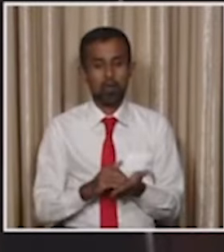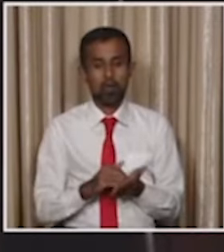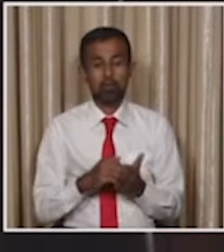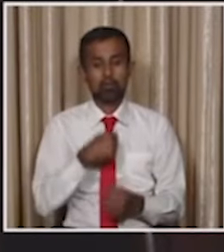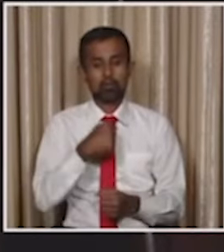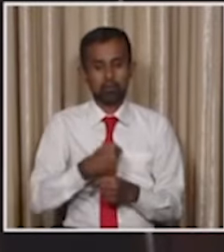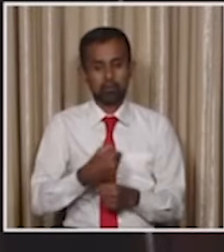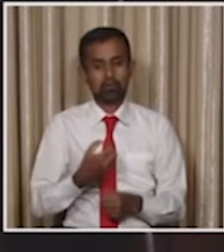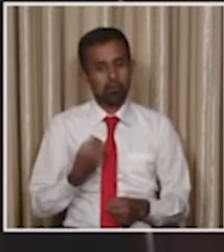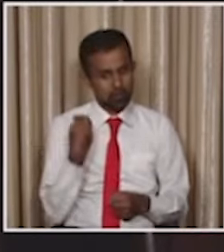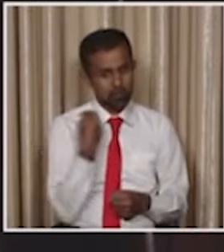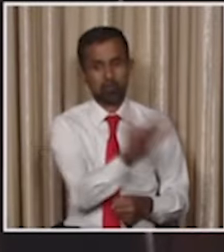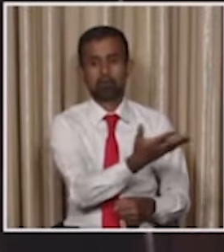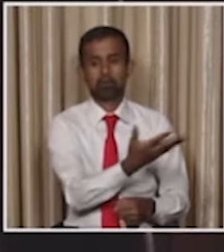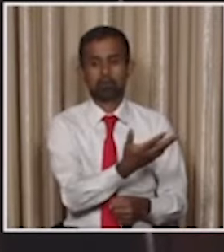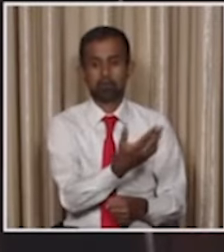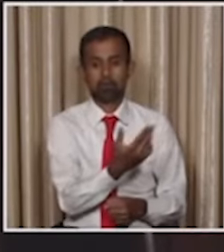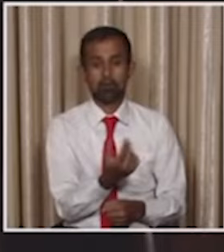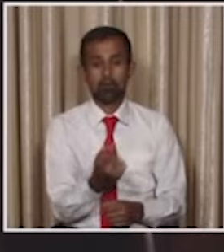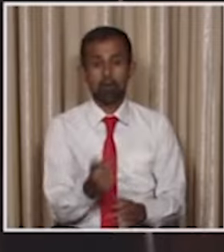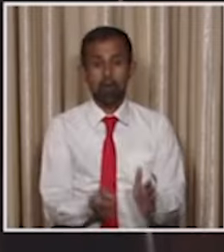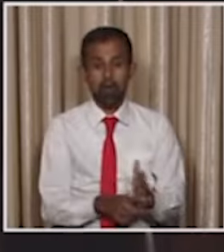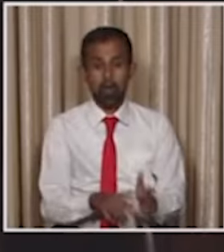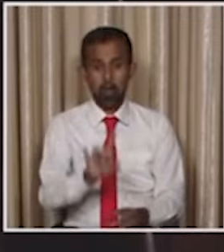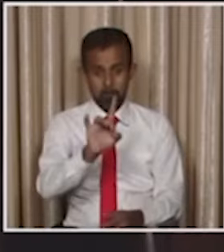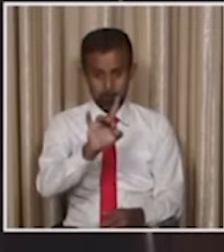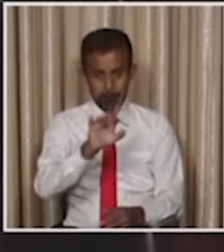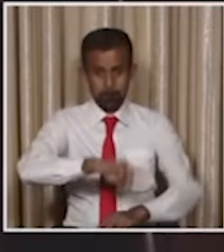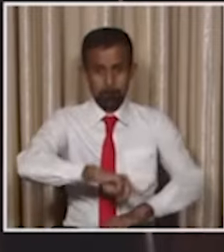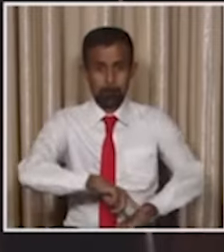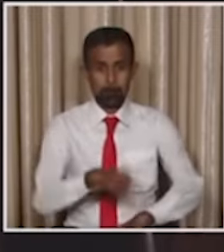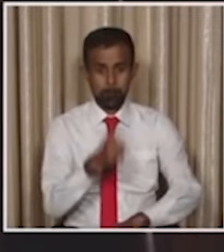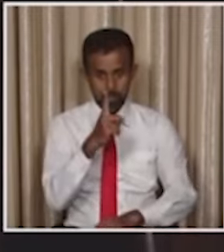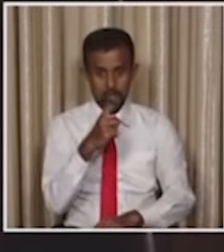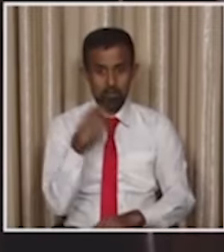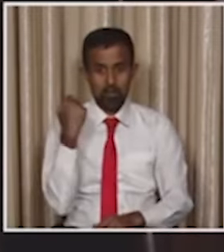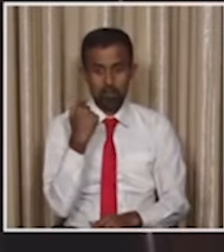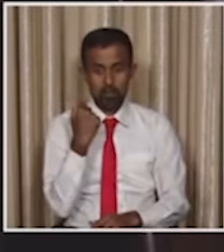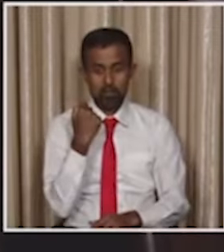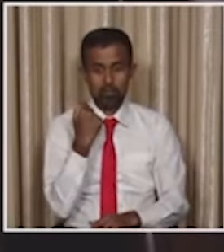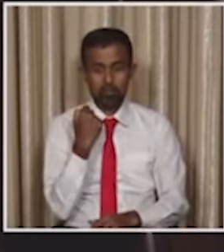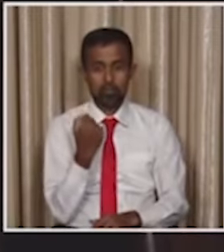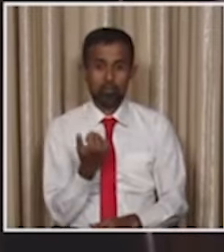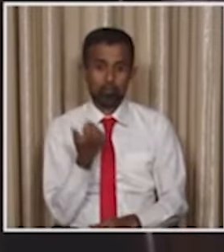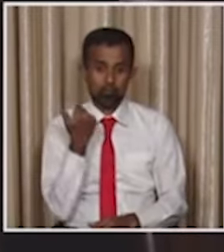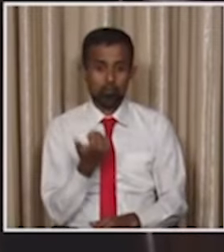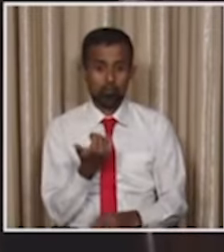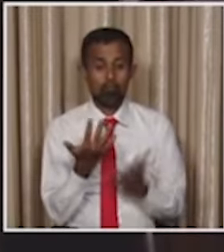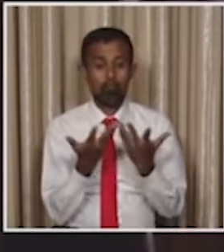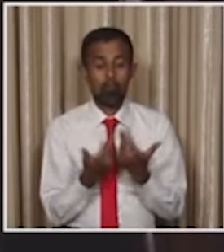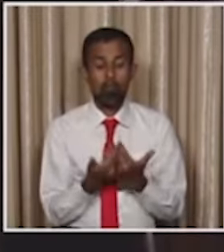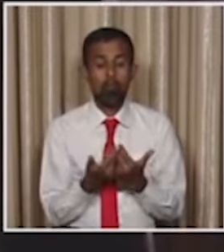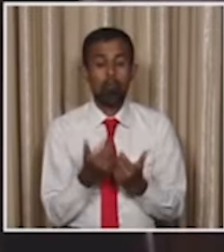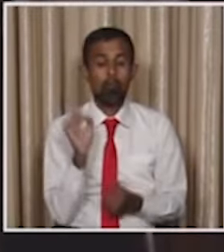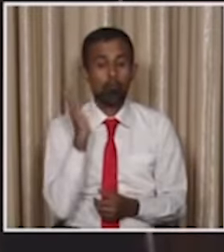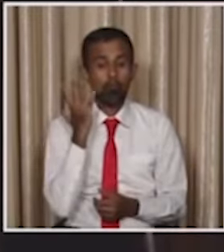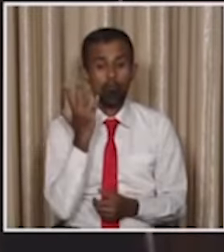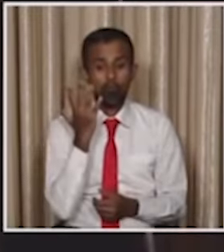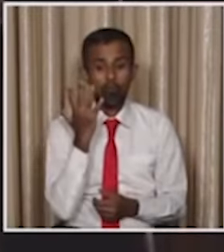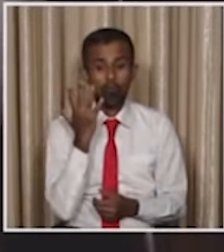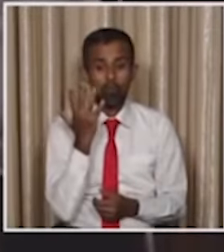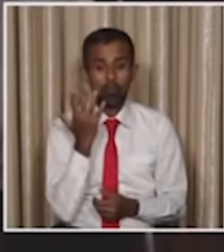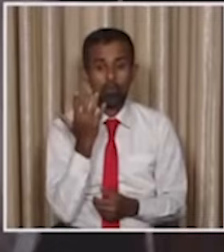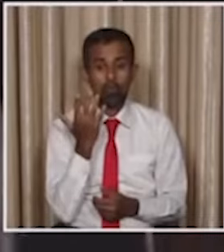සතු කරන්න. රුපියල් ලක්ෂ 15ක පැයක දේශනය මොන තරම් වටිනවද? ඒ වටිනාකමෙන් මේ